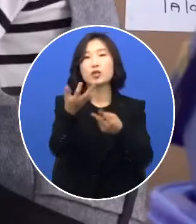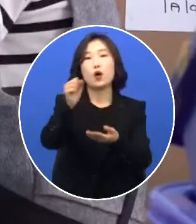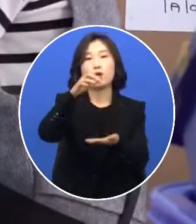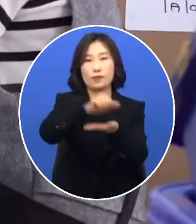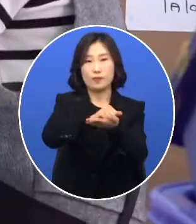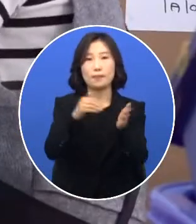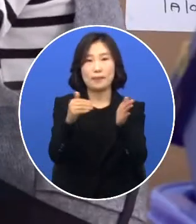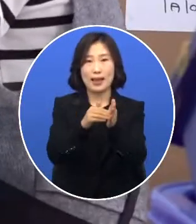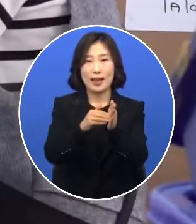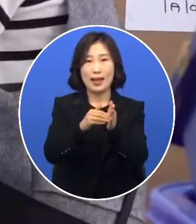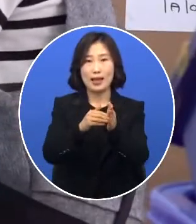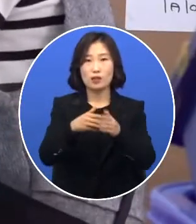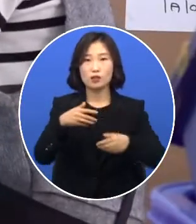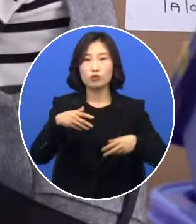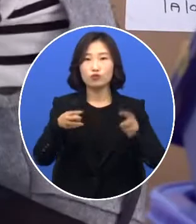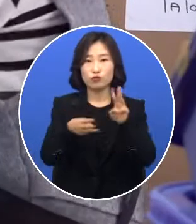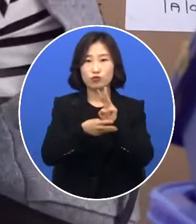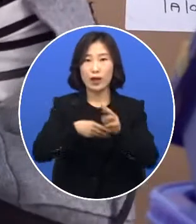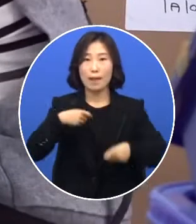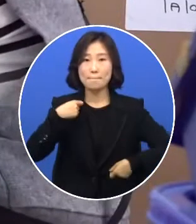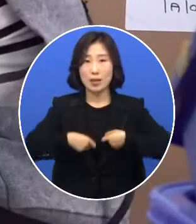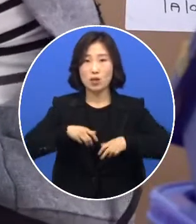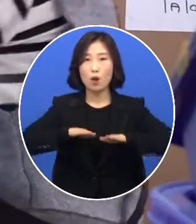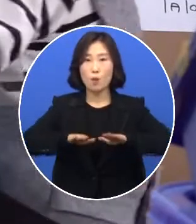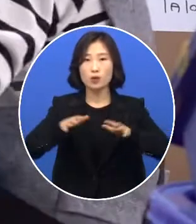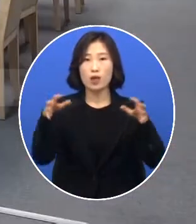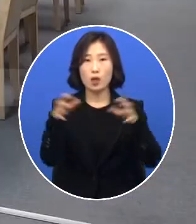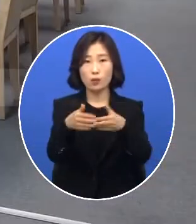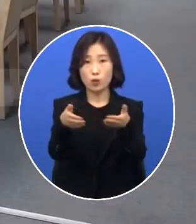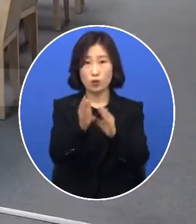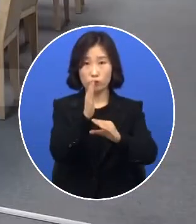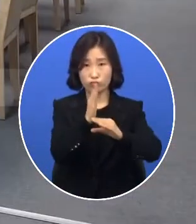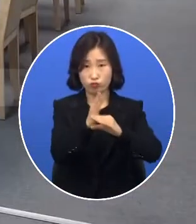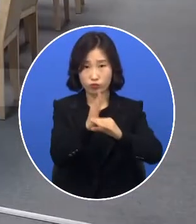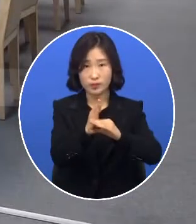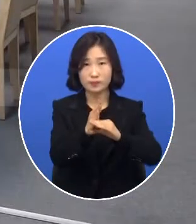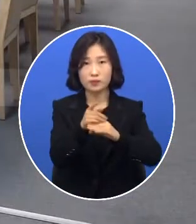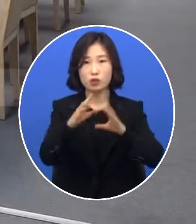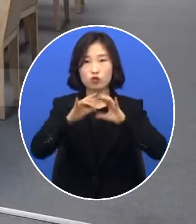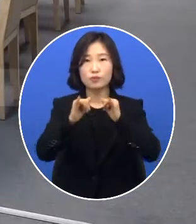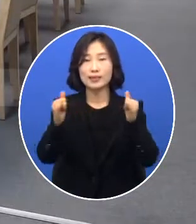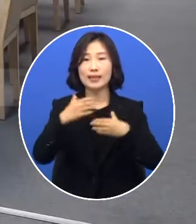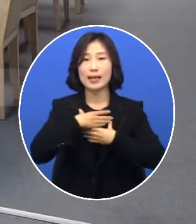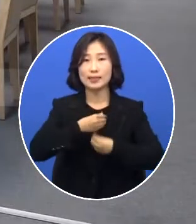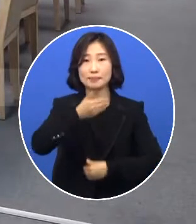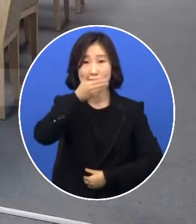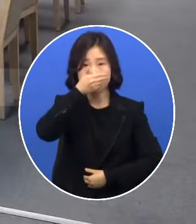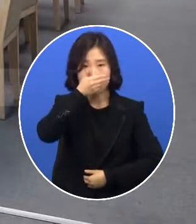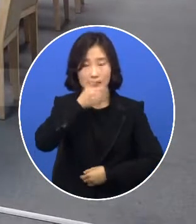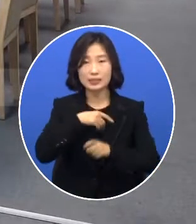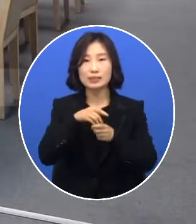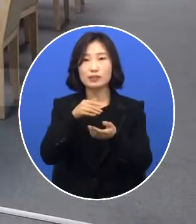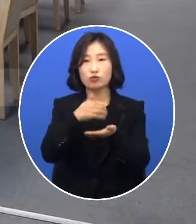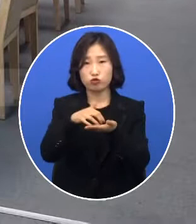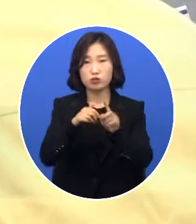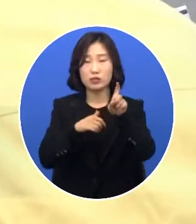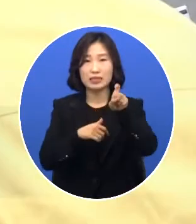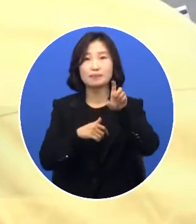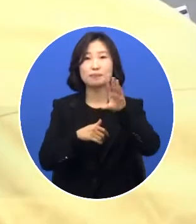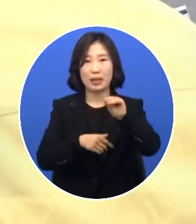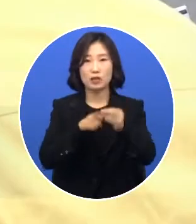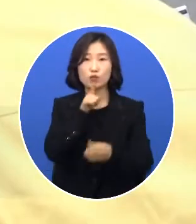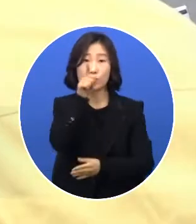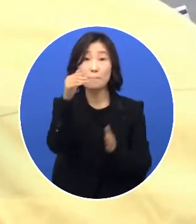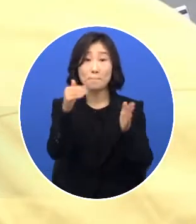중랑 패션봉제협동조합을 중심으로 관내 봉제업체가 생산하는 국민안심 마스크 10만 장을 주문했으며